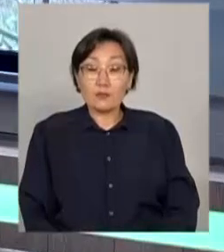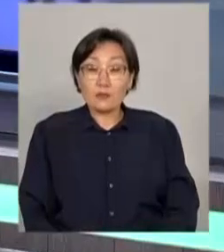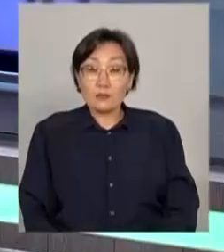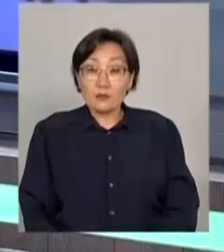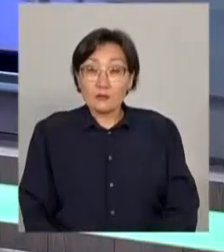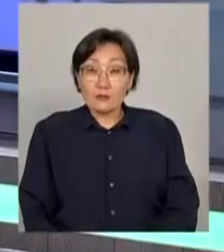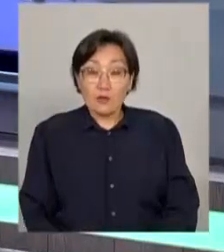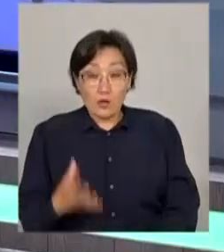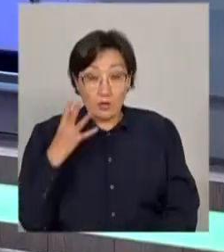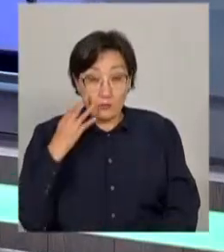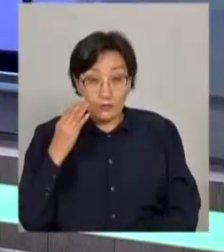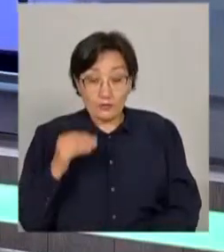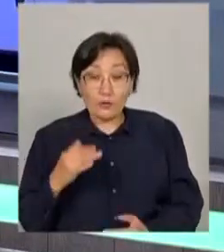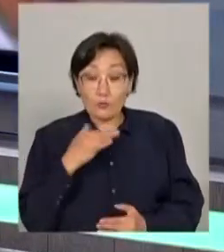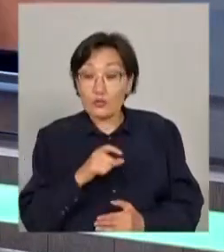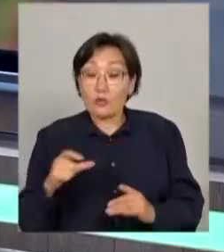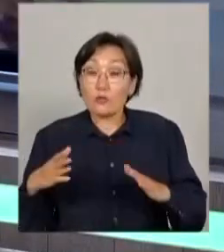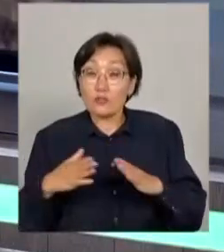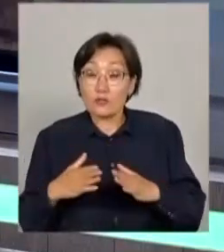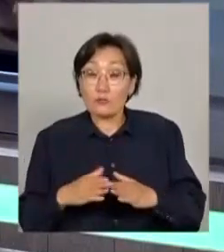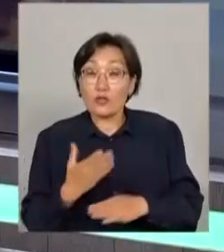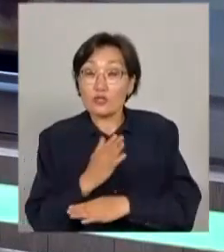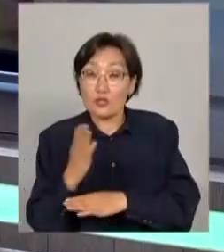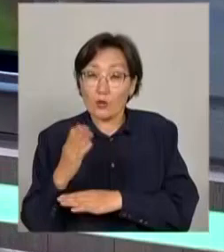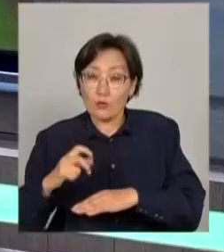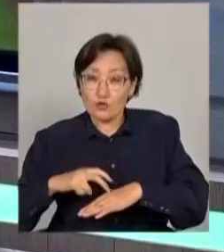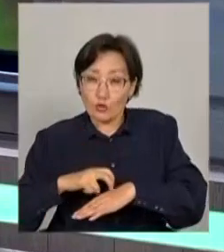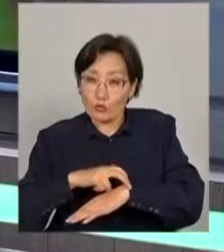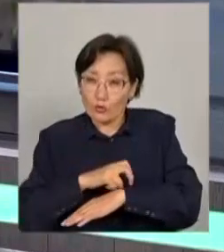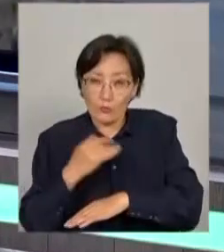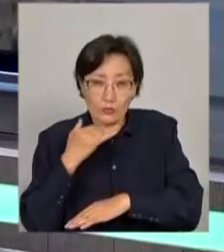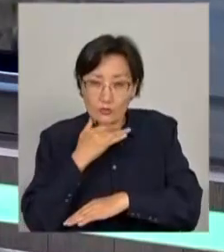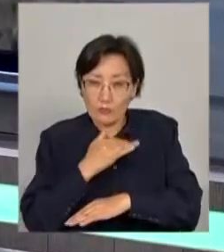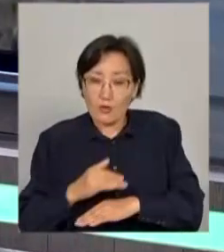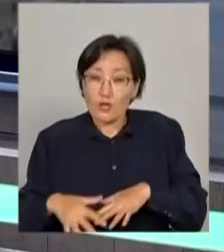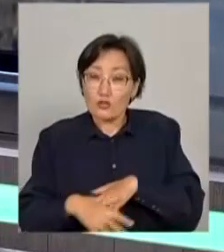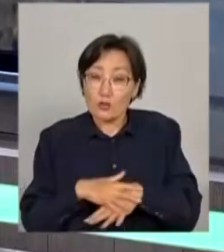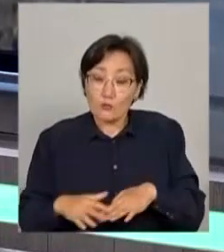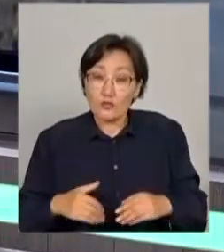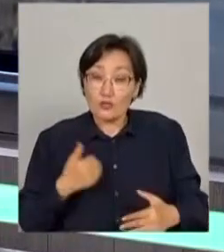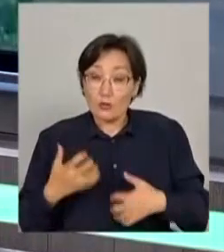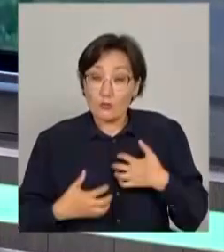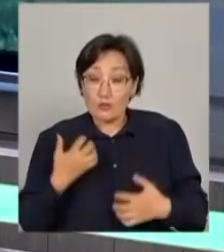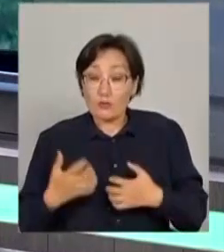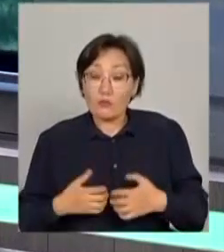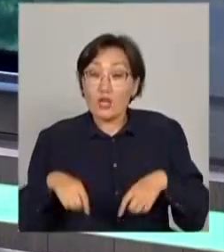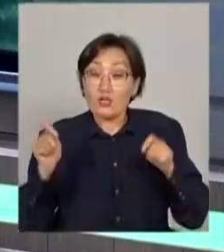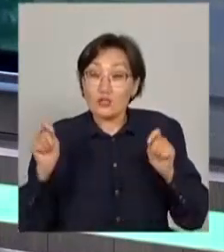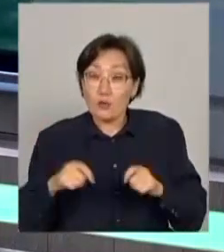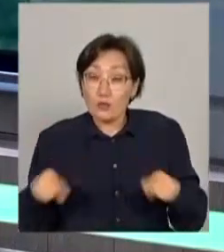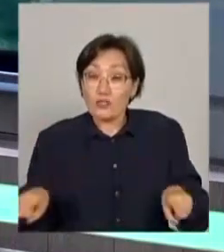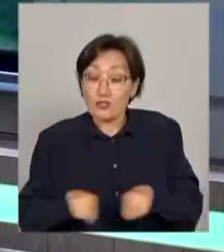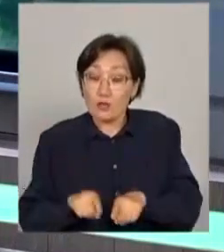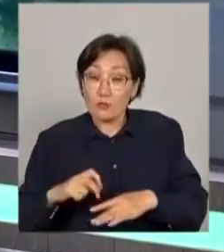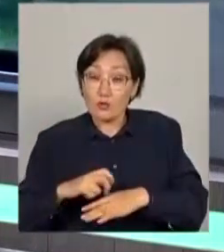жалғастырамыз. Алматыдағы көп қабатты үйлерде ағаш қандаласы қаптап тұрғындардың мазасын қашырды. Аспаннан жаңбырдай жауған жәндіктер